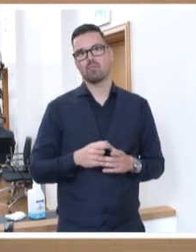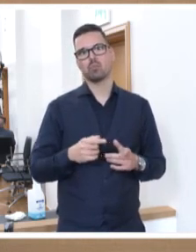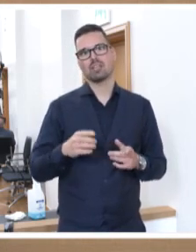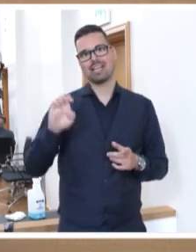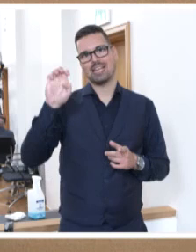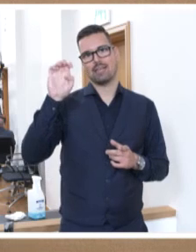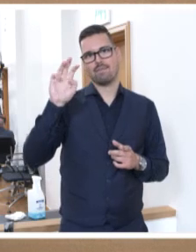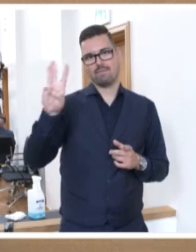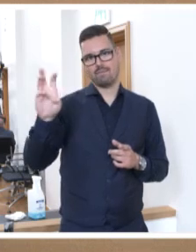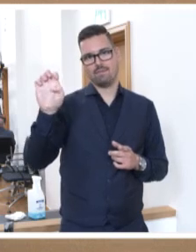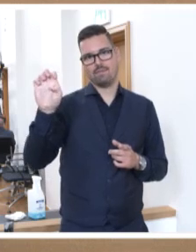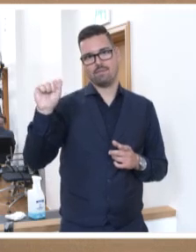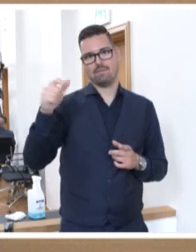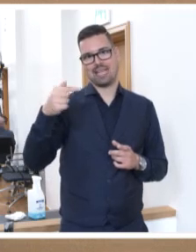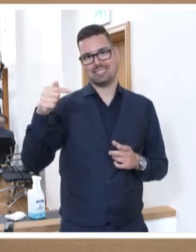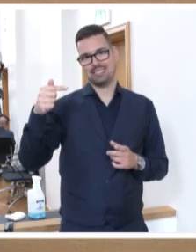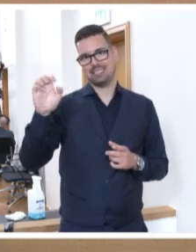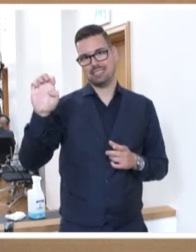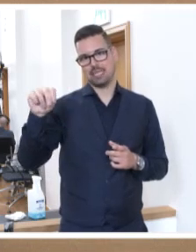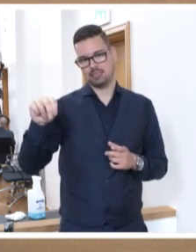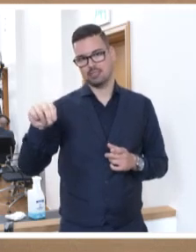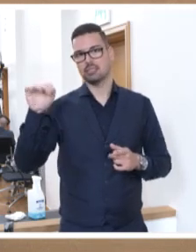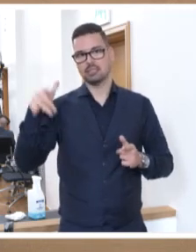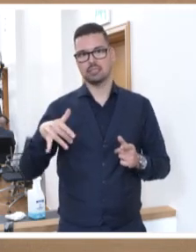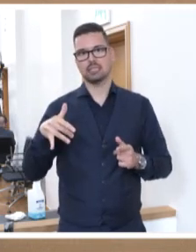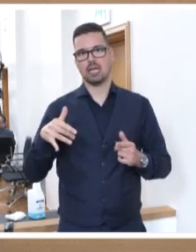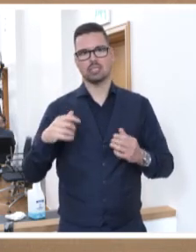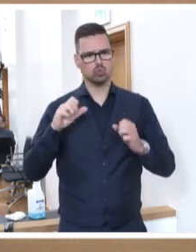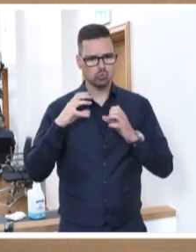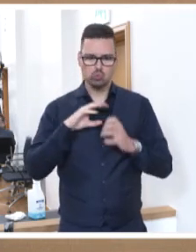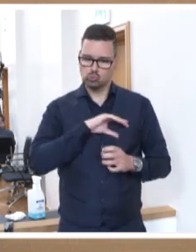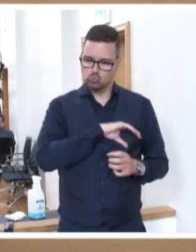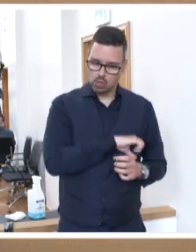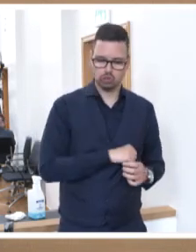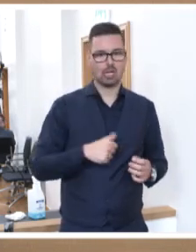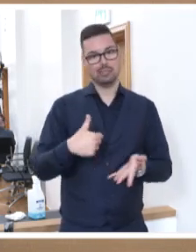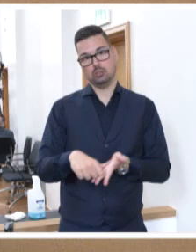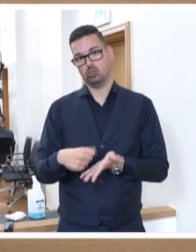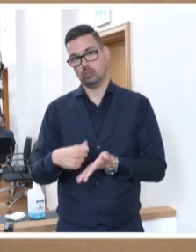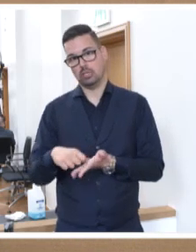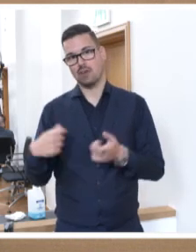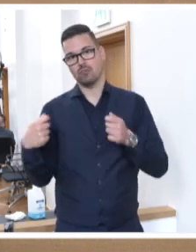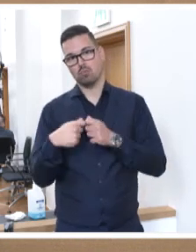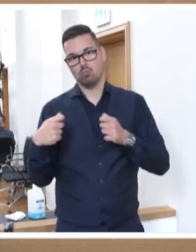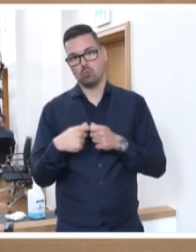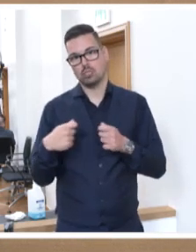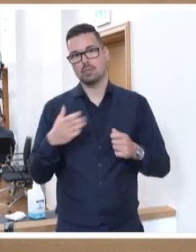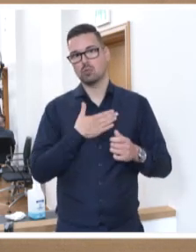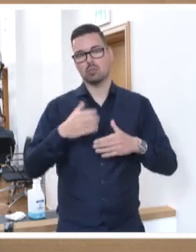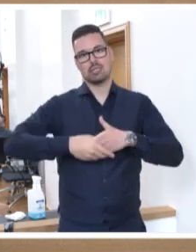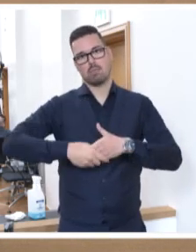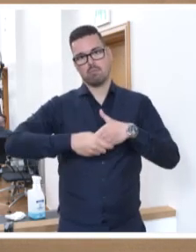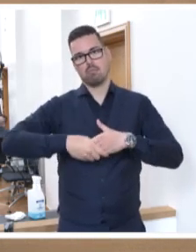der ultimativen Charakterprüfung. Das Durchhalten der Sanktionen im Bündnis mit unseren